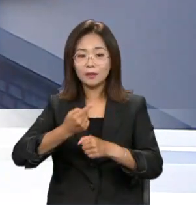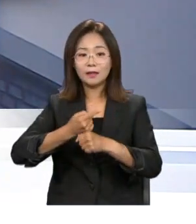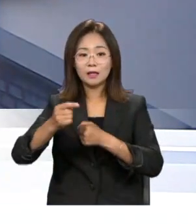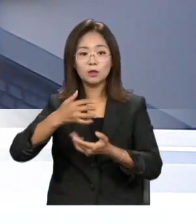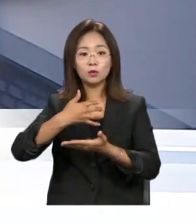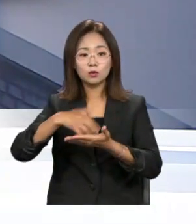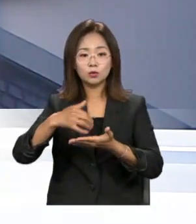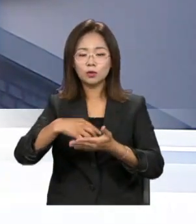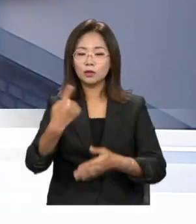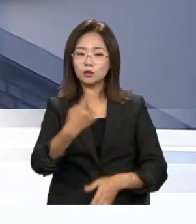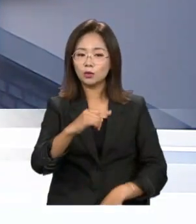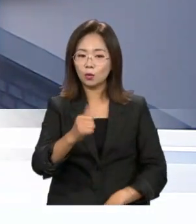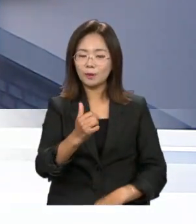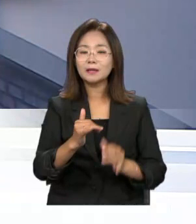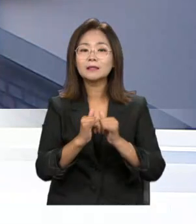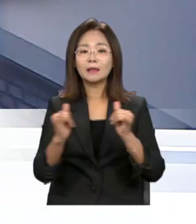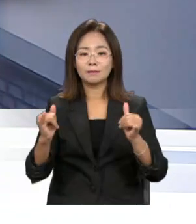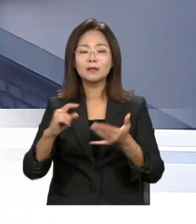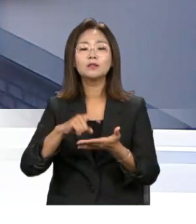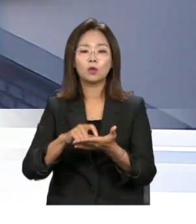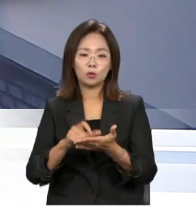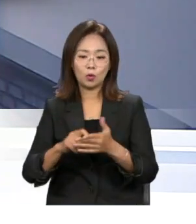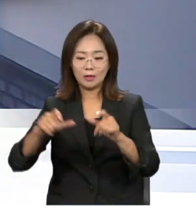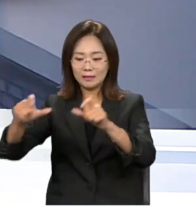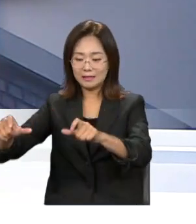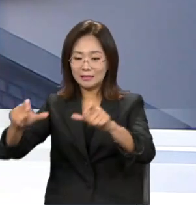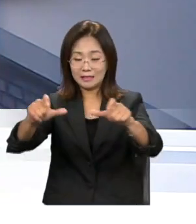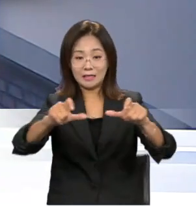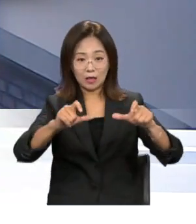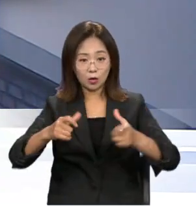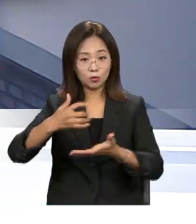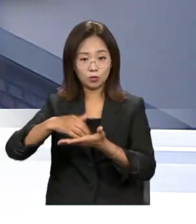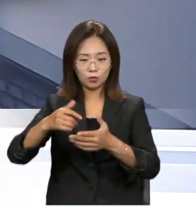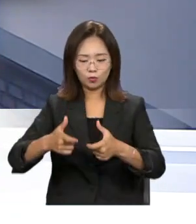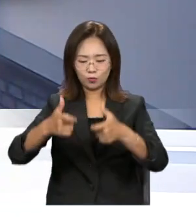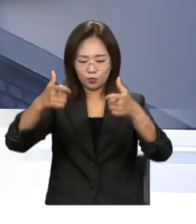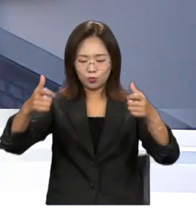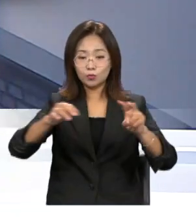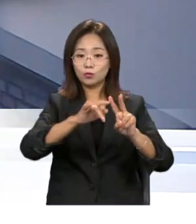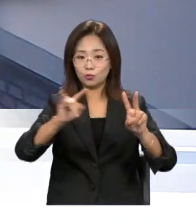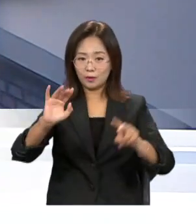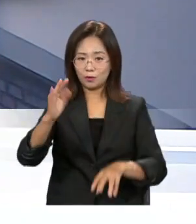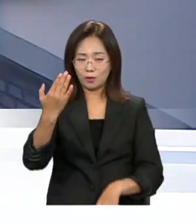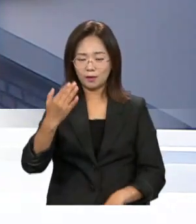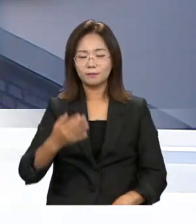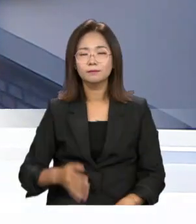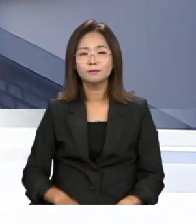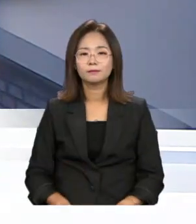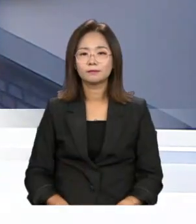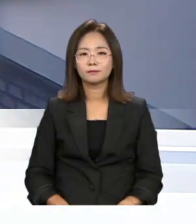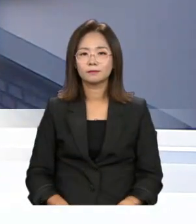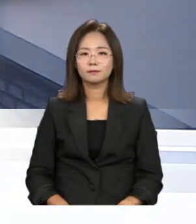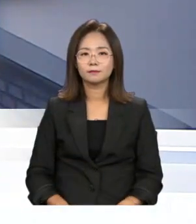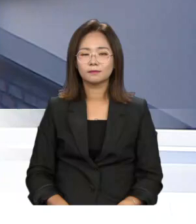정원은 1500명 정도 늘어나는데 지역 인재 전형이 두배 가까이 늘어날 전망입니다 이승민